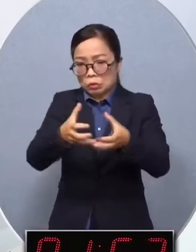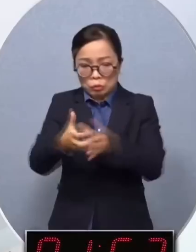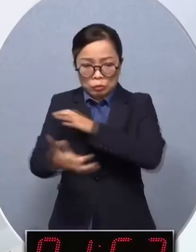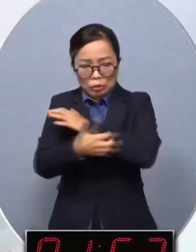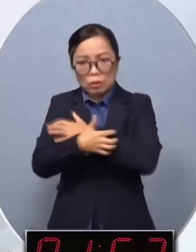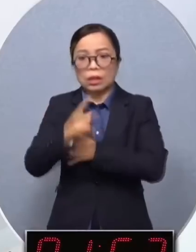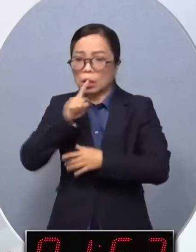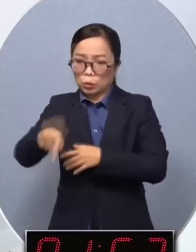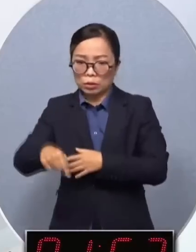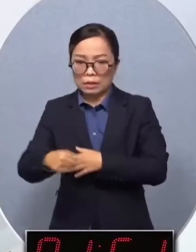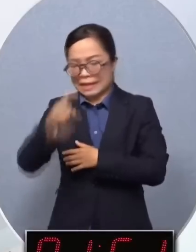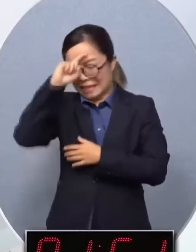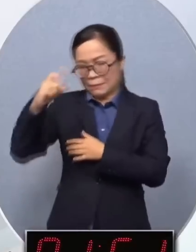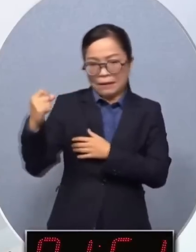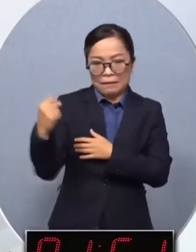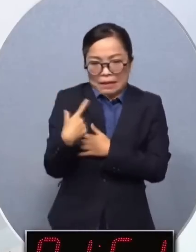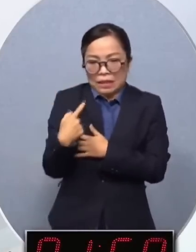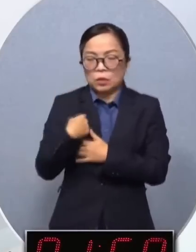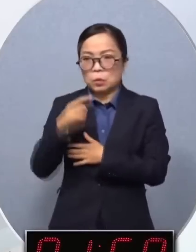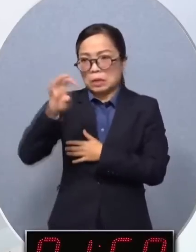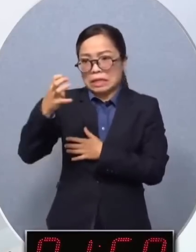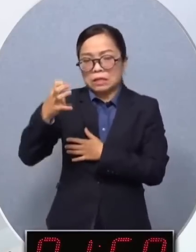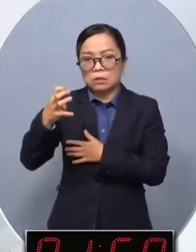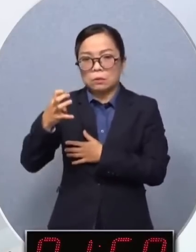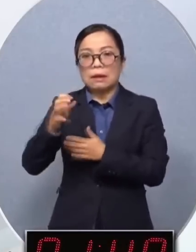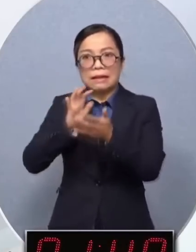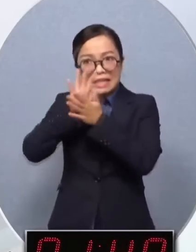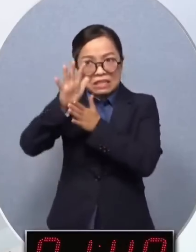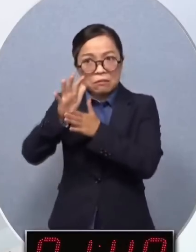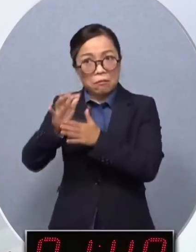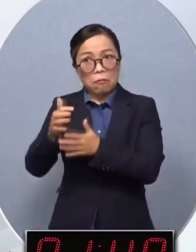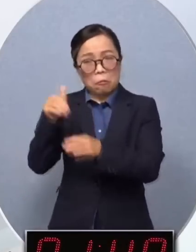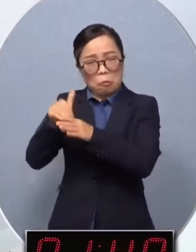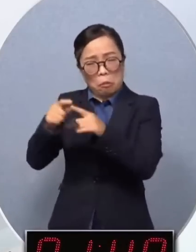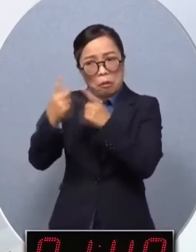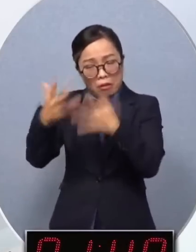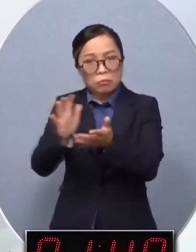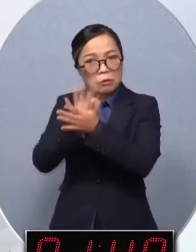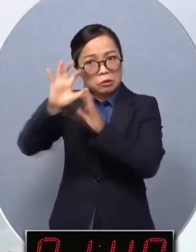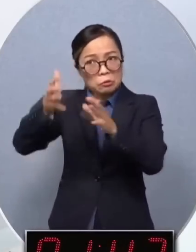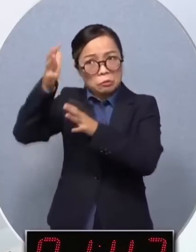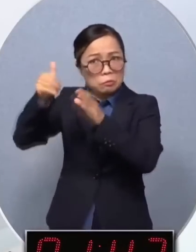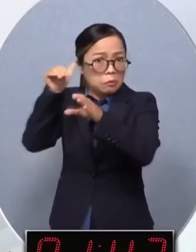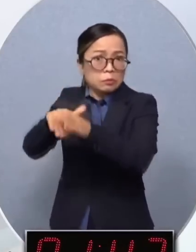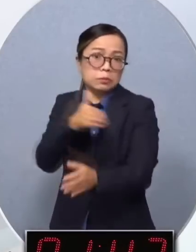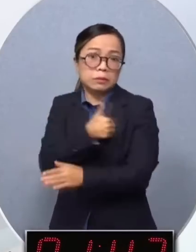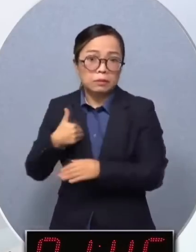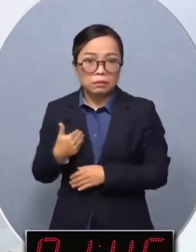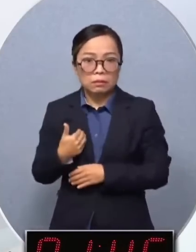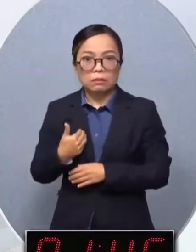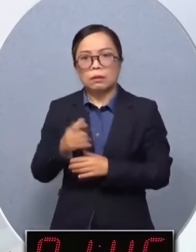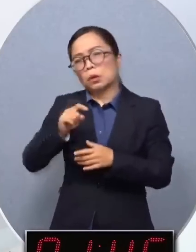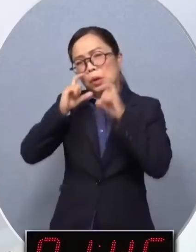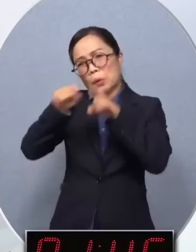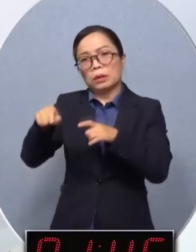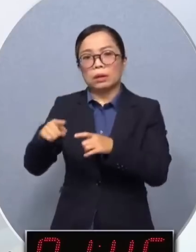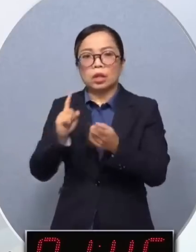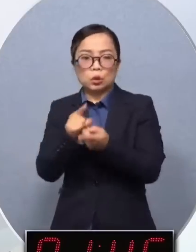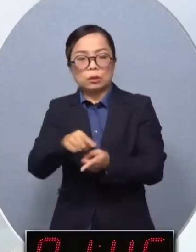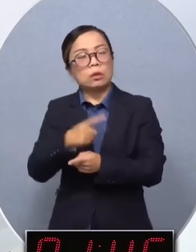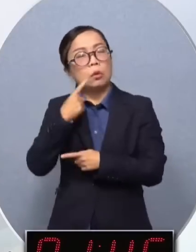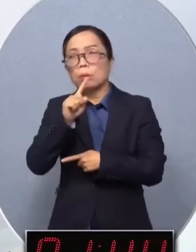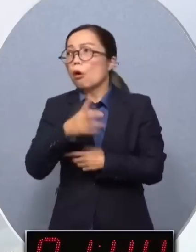作，要大赢我40万票好得到选总统的门票，所以答案已经很清楚了，你没有否